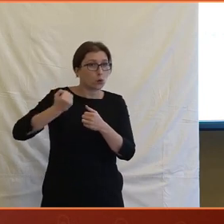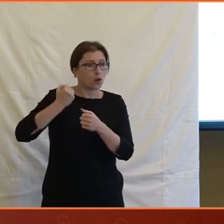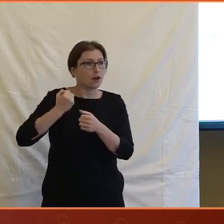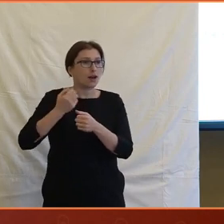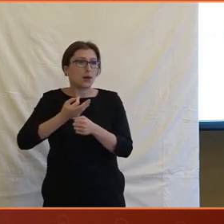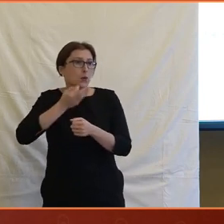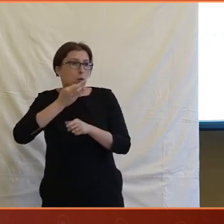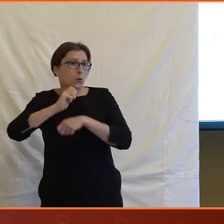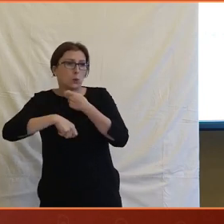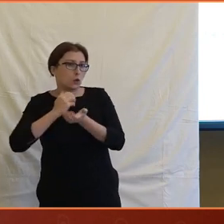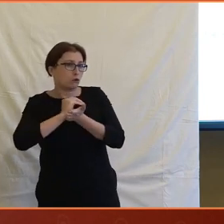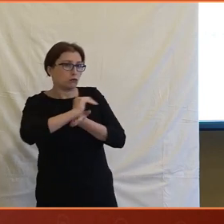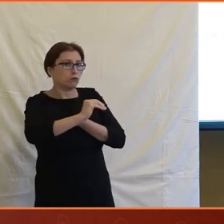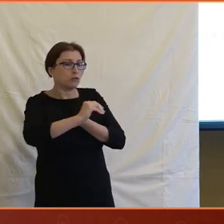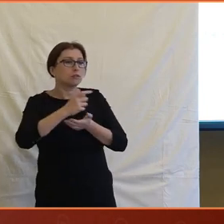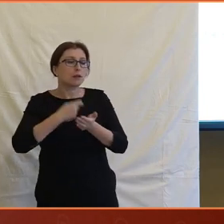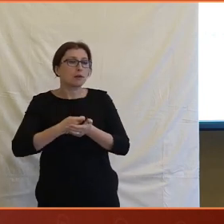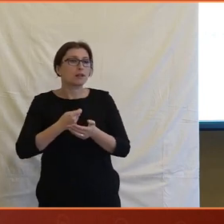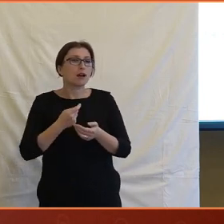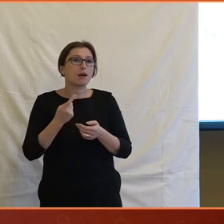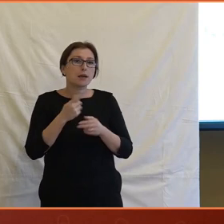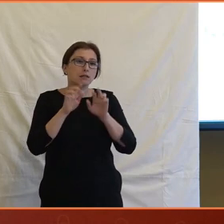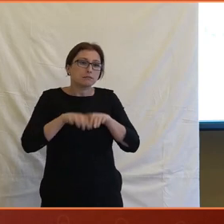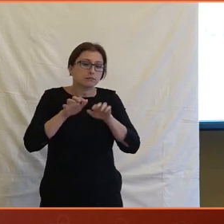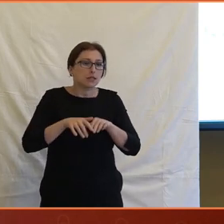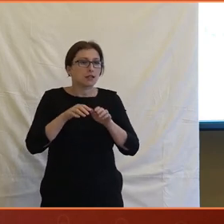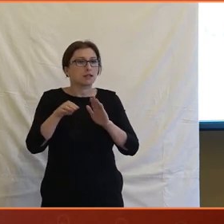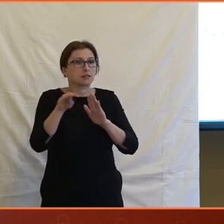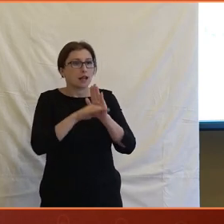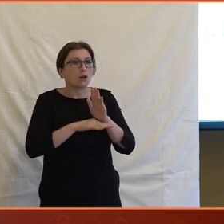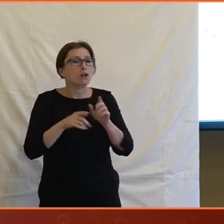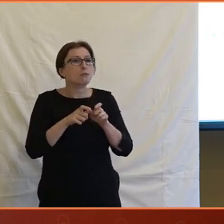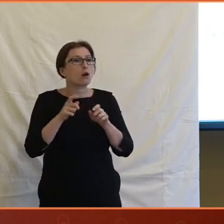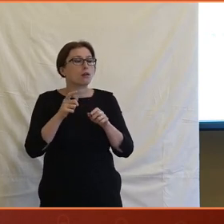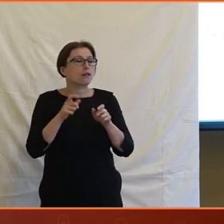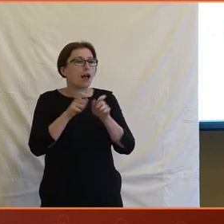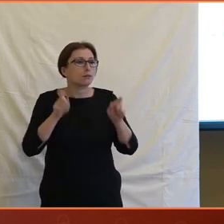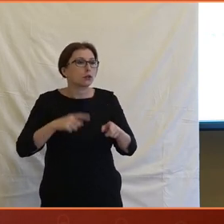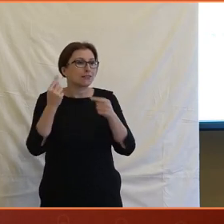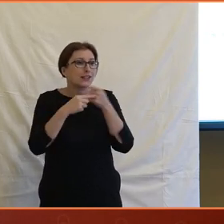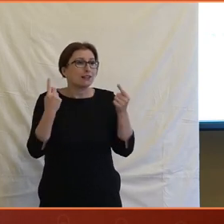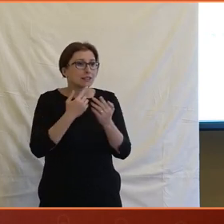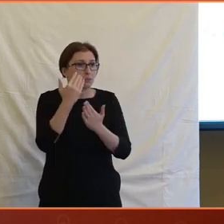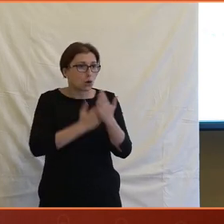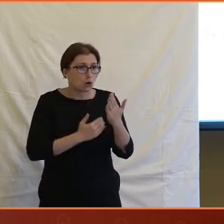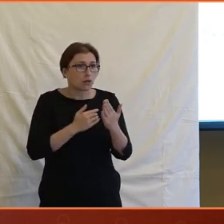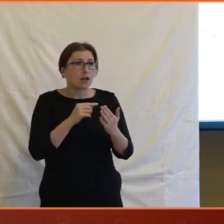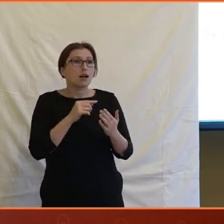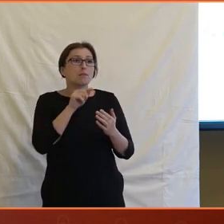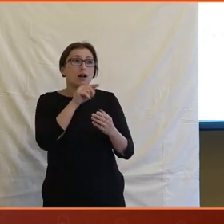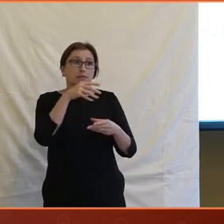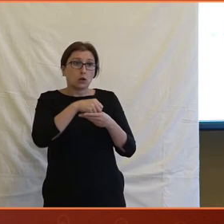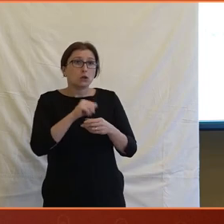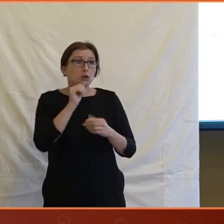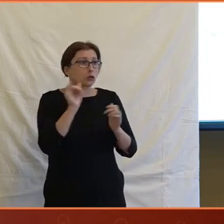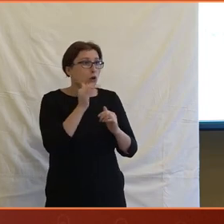není schopný tohle zajistit. Není to jako o tom, že něco dopíšeme do rámcových vzdělávacích plánů, osnov pro ty, kdo neví, co to